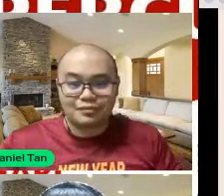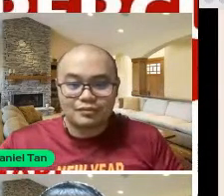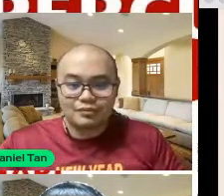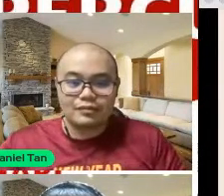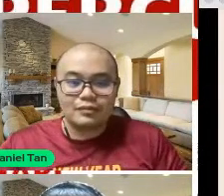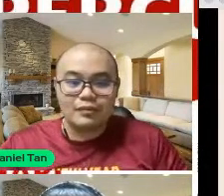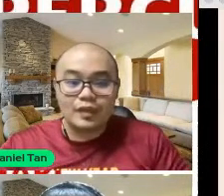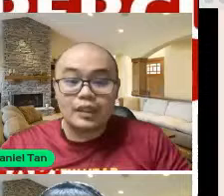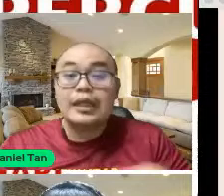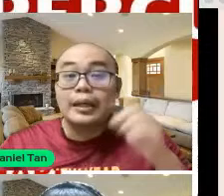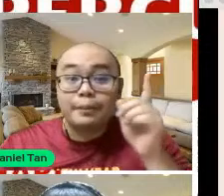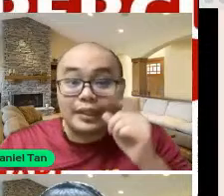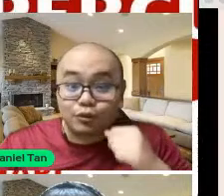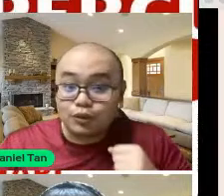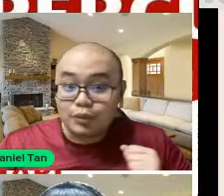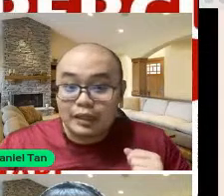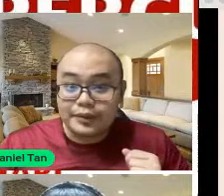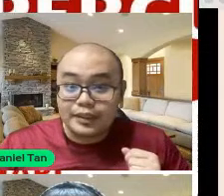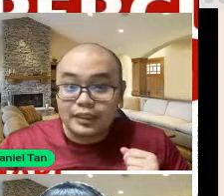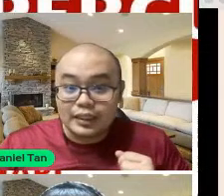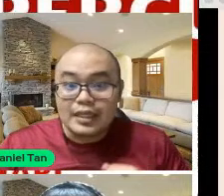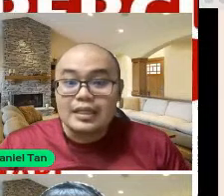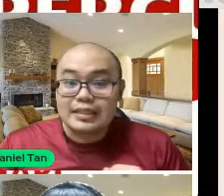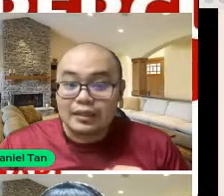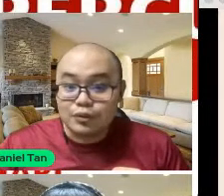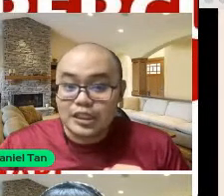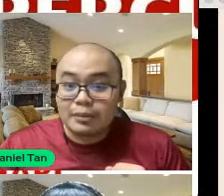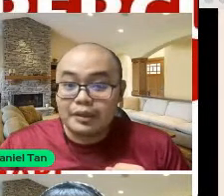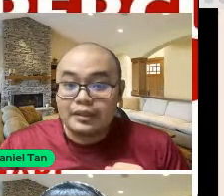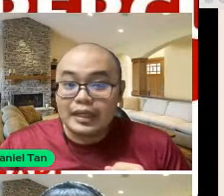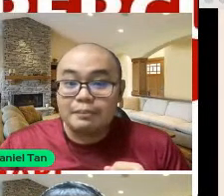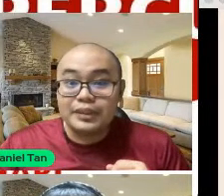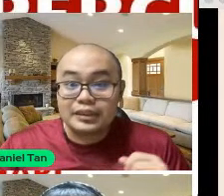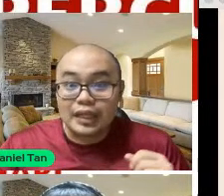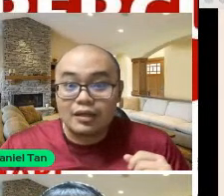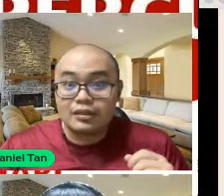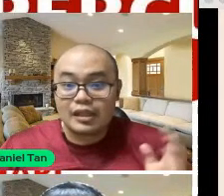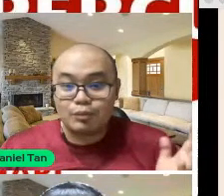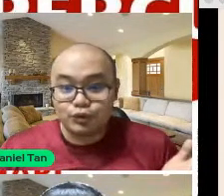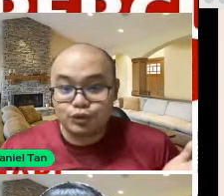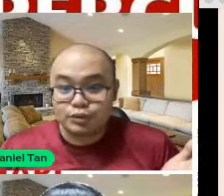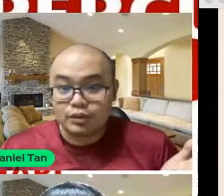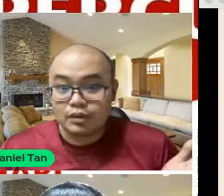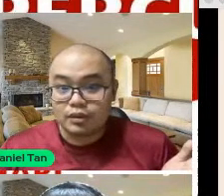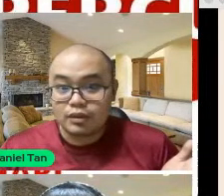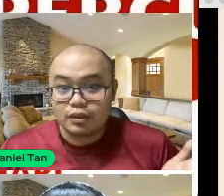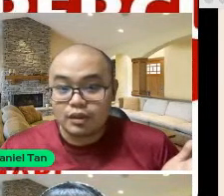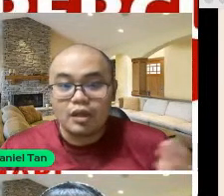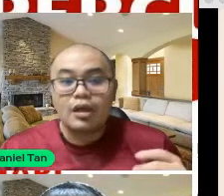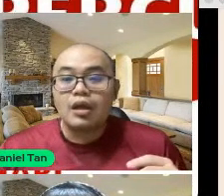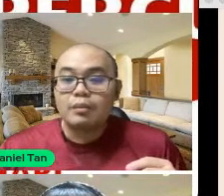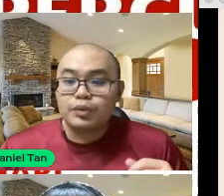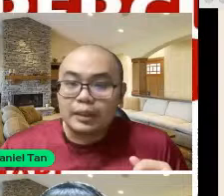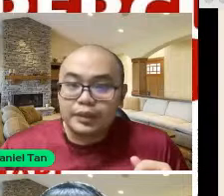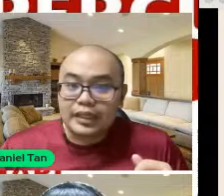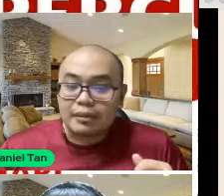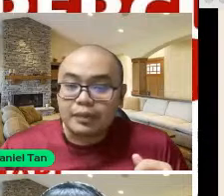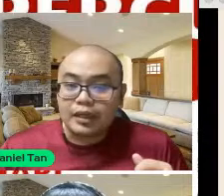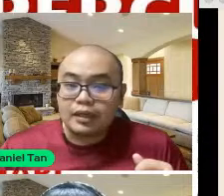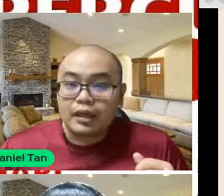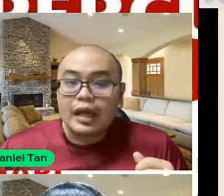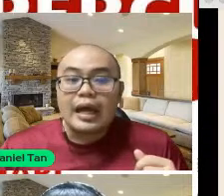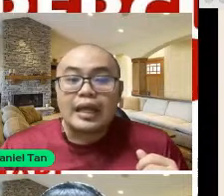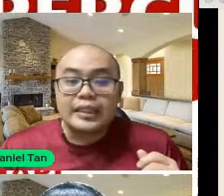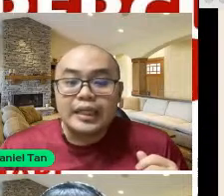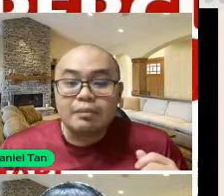Chandra Indonesia pada suatu hari satu cabang ranjang besar telah muncul budak